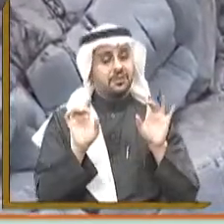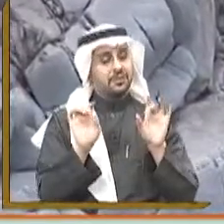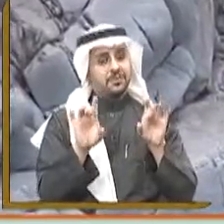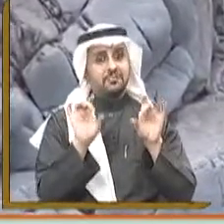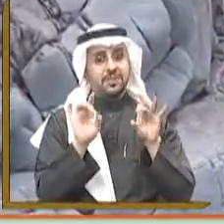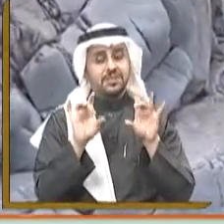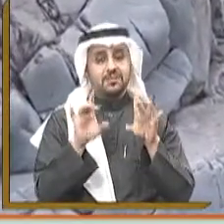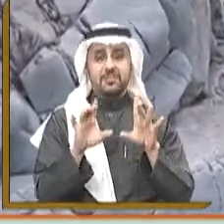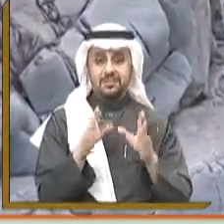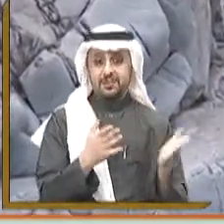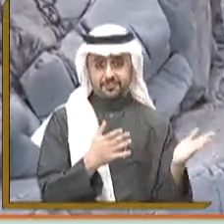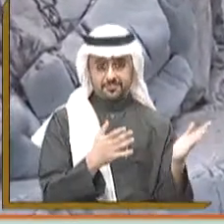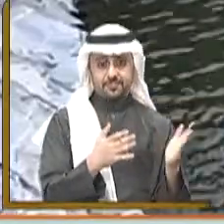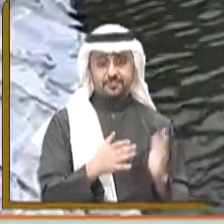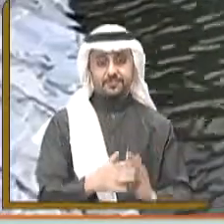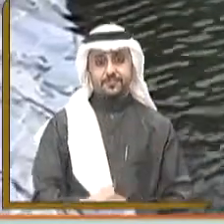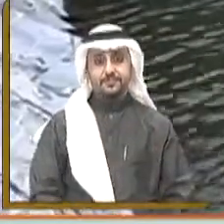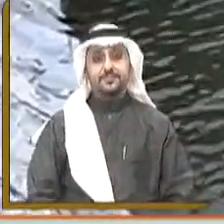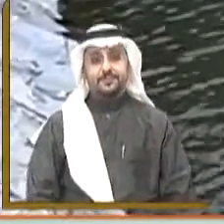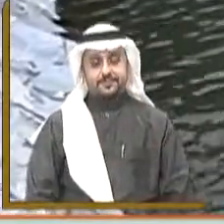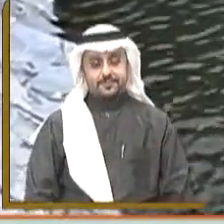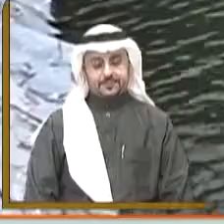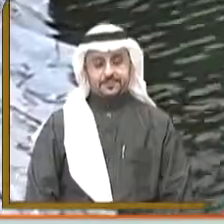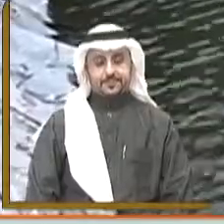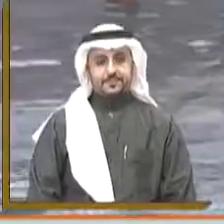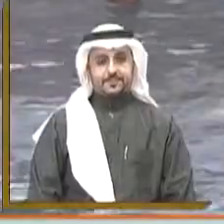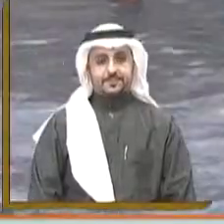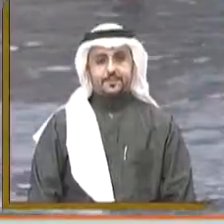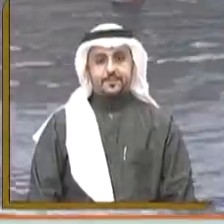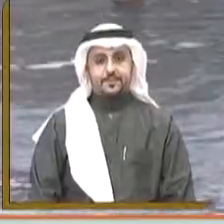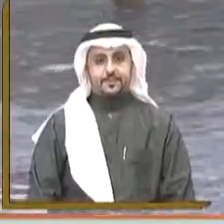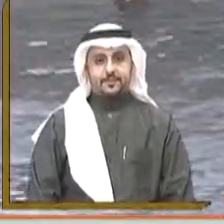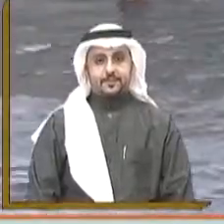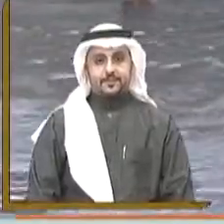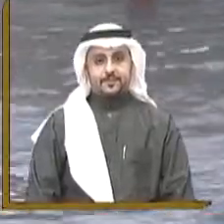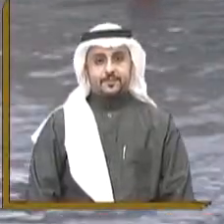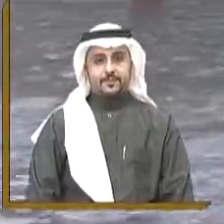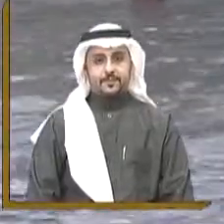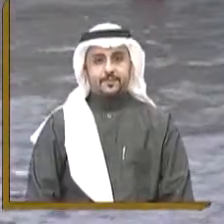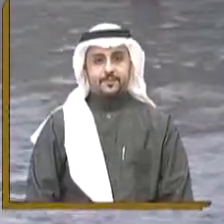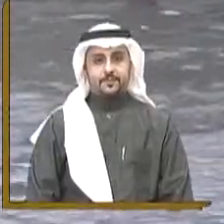رحلة سياحية. مسفر هوتيل الباحة.